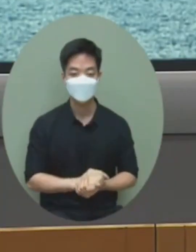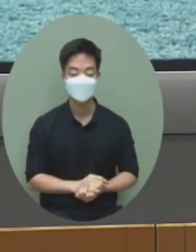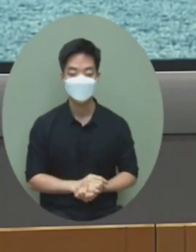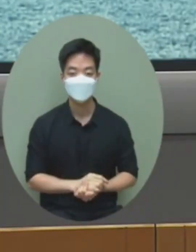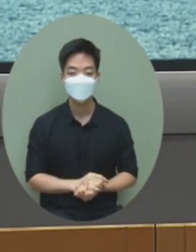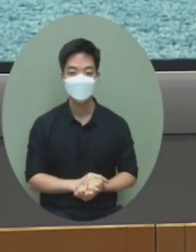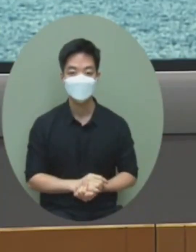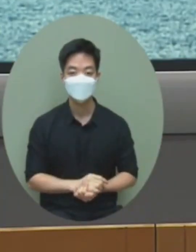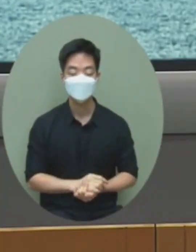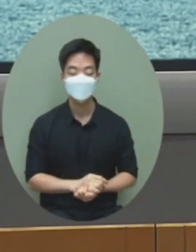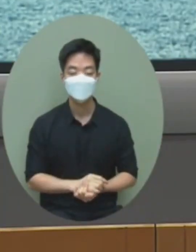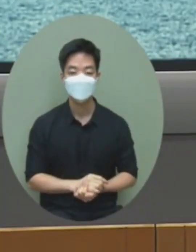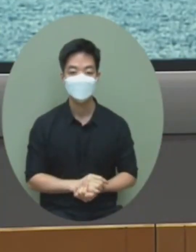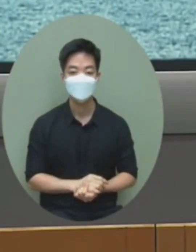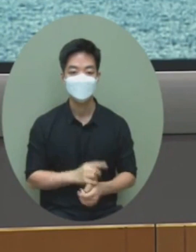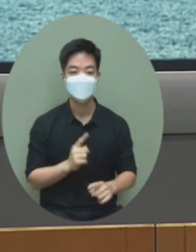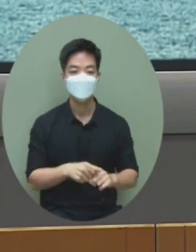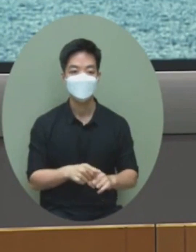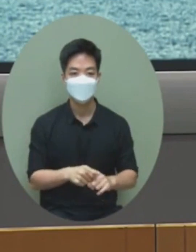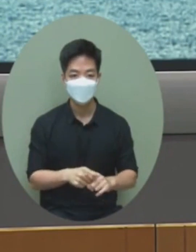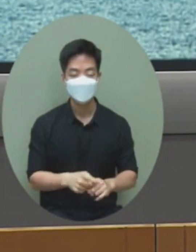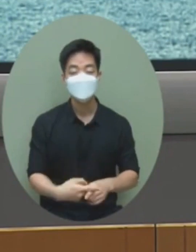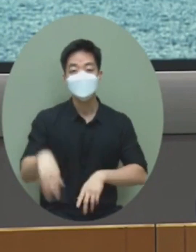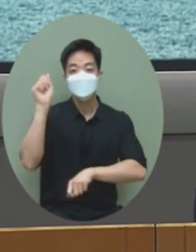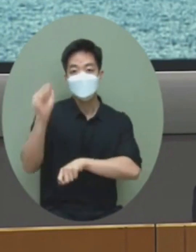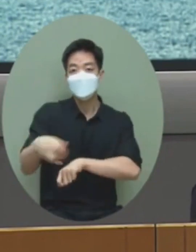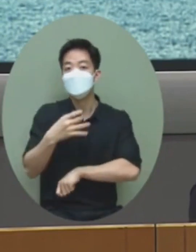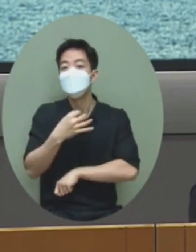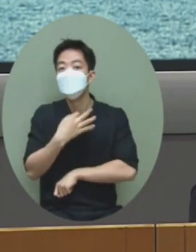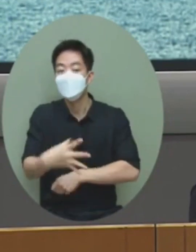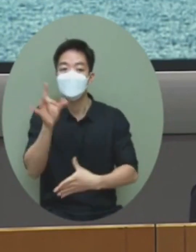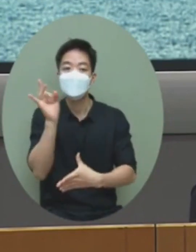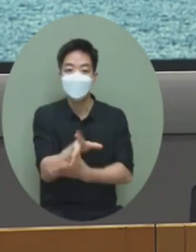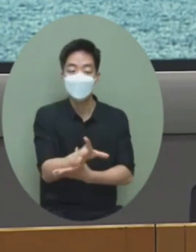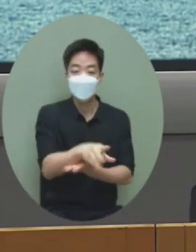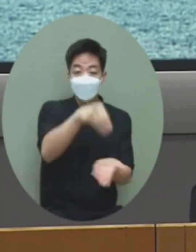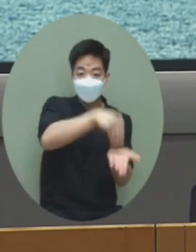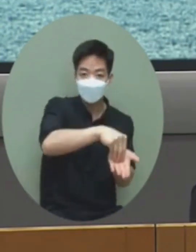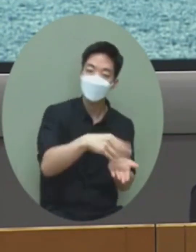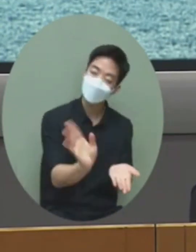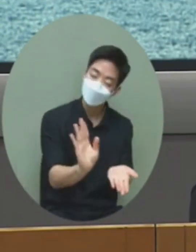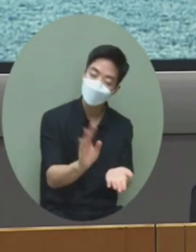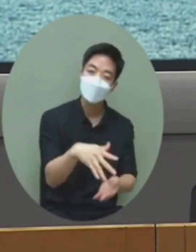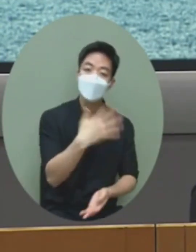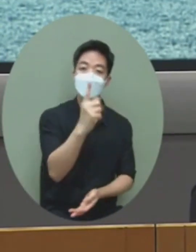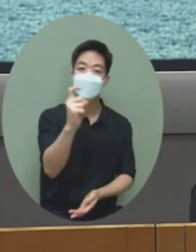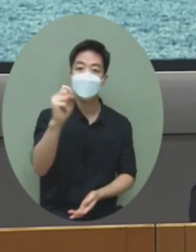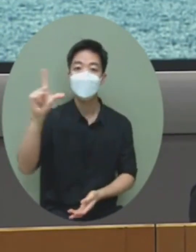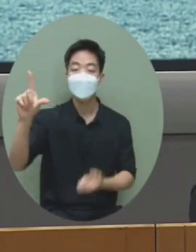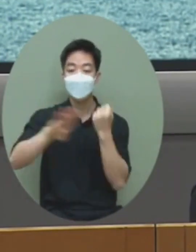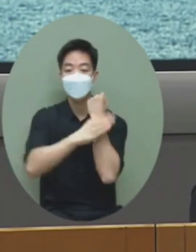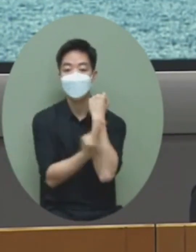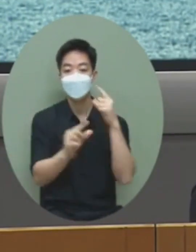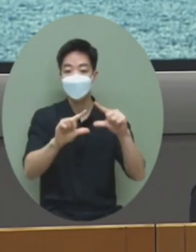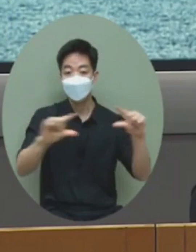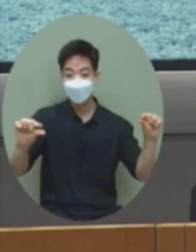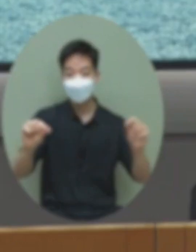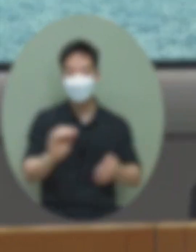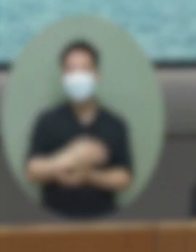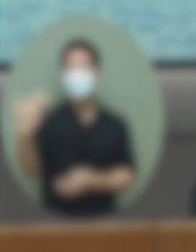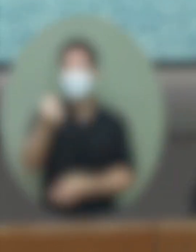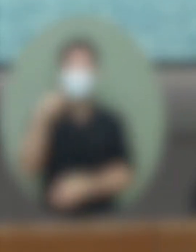个未审先判，其实如果你看新的 599L 的条例，是赋予局长是有这个权力去